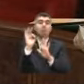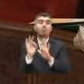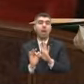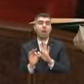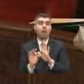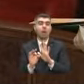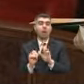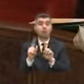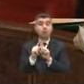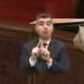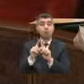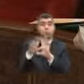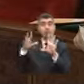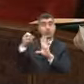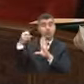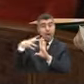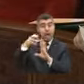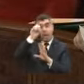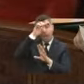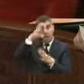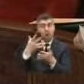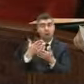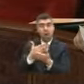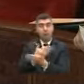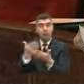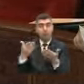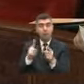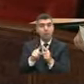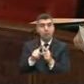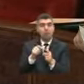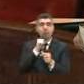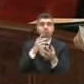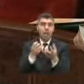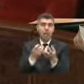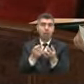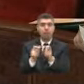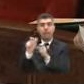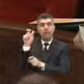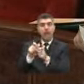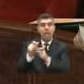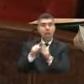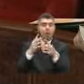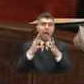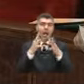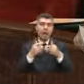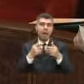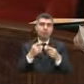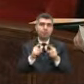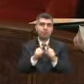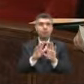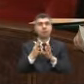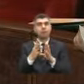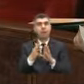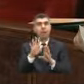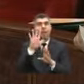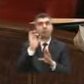النجاعة الطاقية بواحد الشكل كبير، لدرجة أنه كثير من المواطنين، وحنا عندنا الأرقام، ولاو كياخذوا ما بين